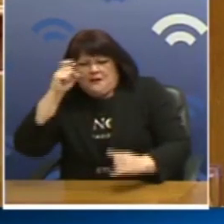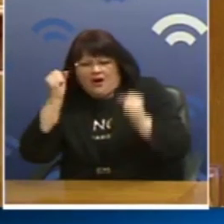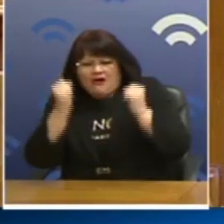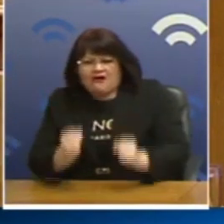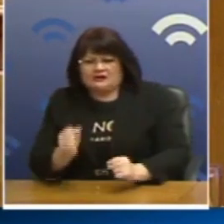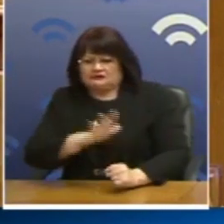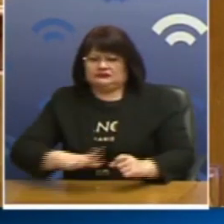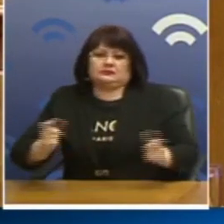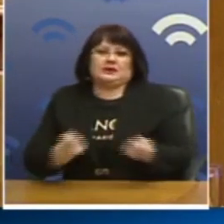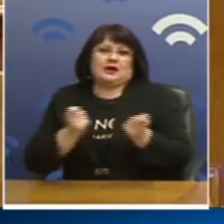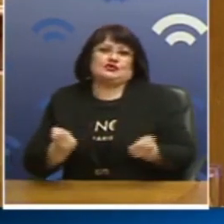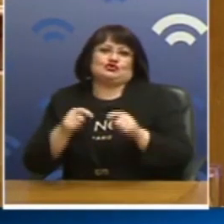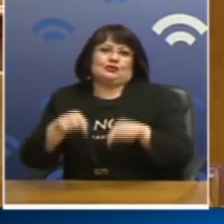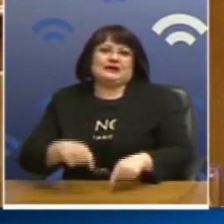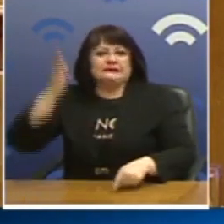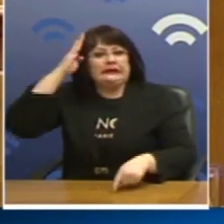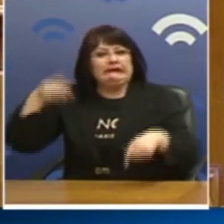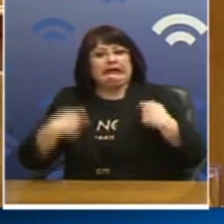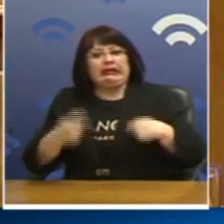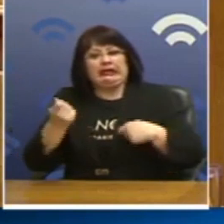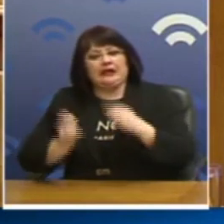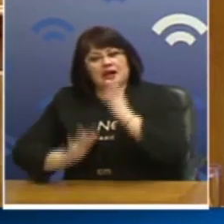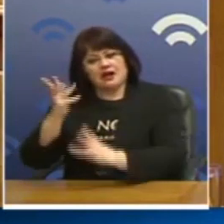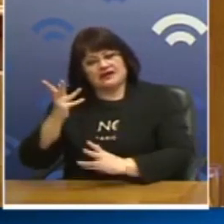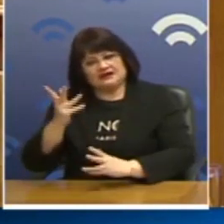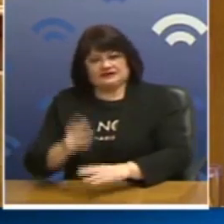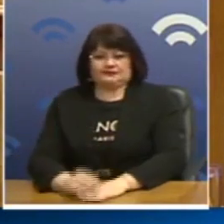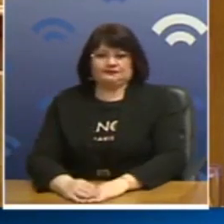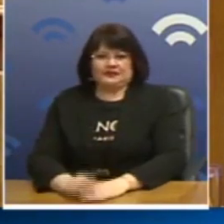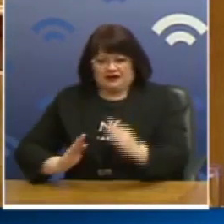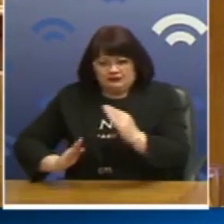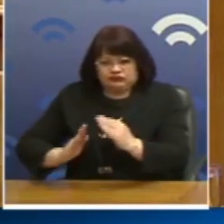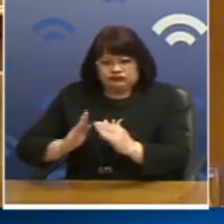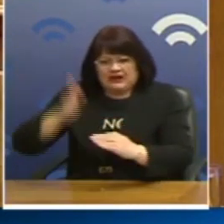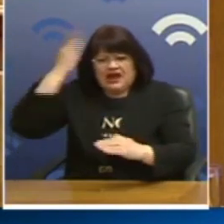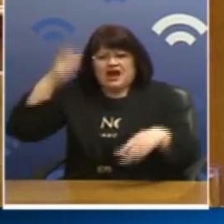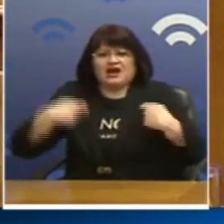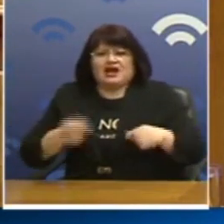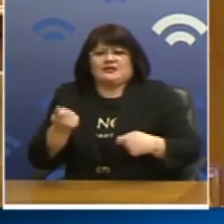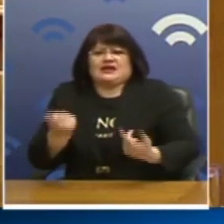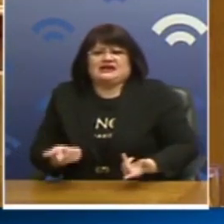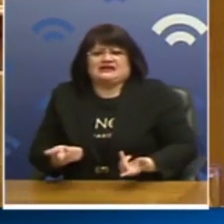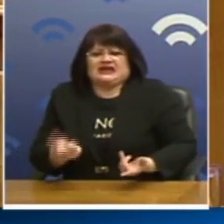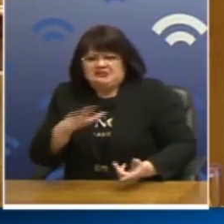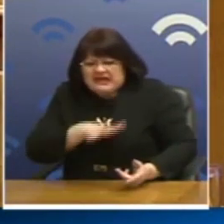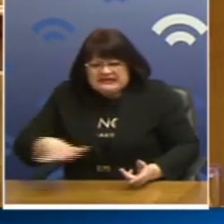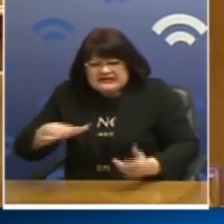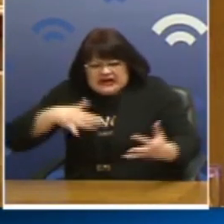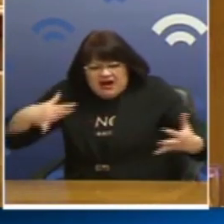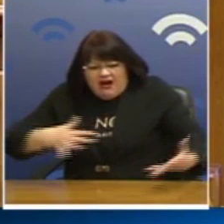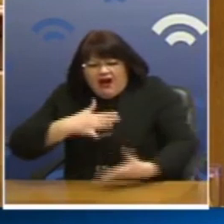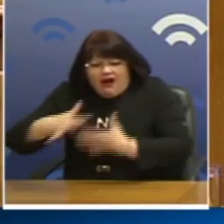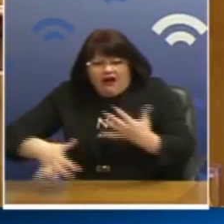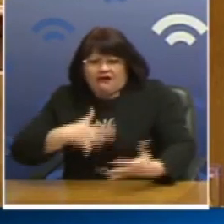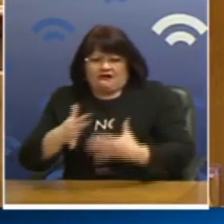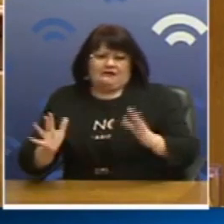της σημερινής καπιταλιστικής ανάπτυξης, ανάκαμψης. Αυτή η εργασιακή ζούγκλα έχει την κοινή σφραγίδα